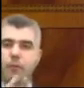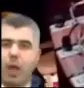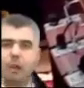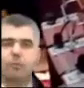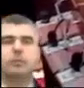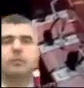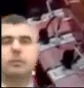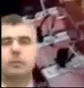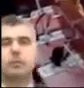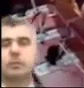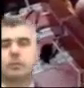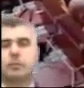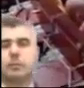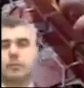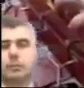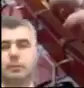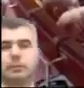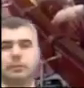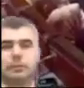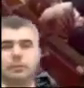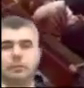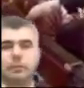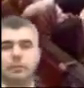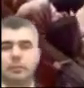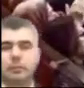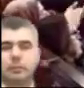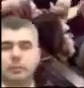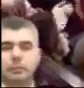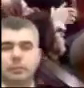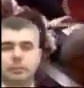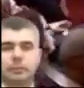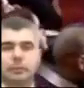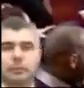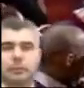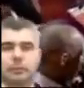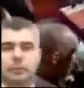جانب المغرب في المحافل الدولية.